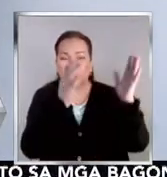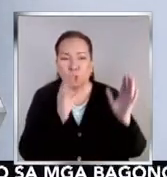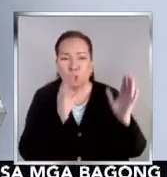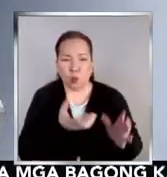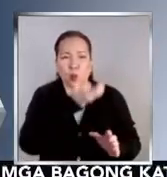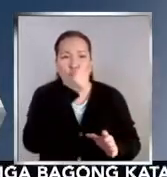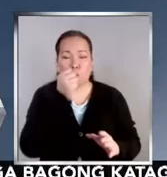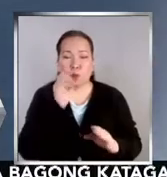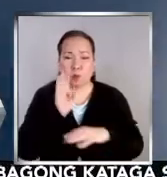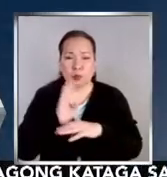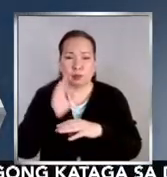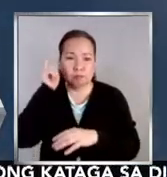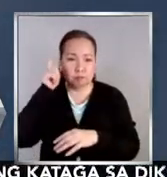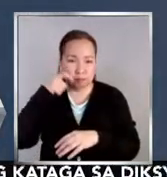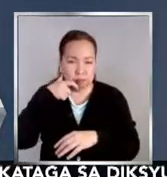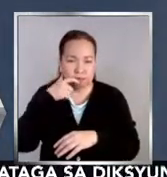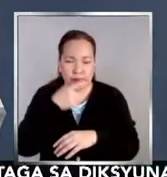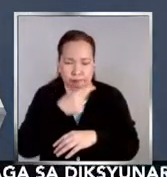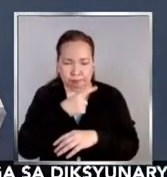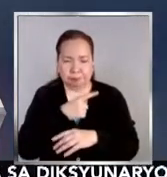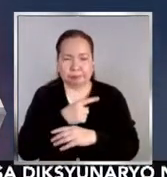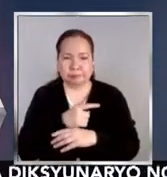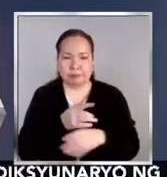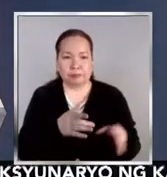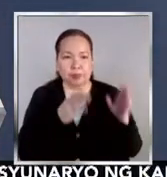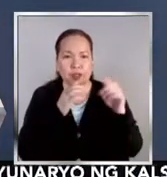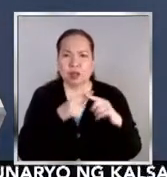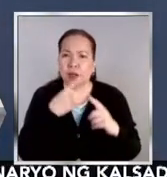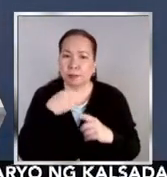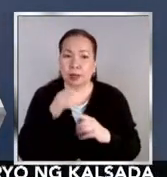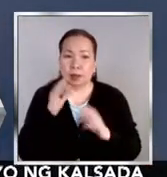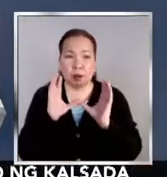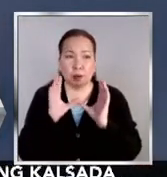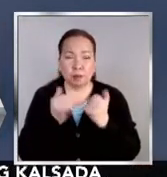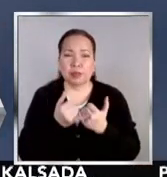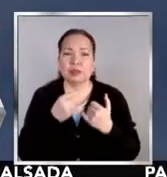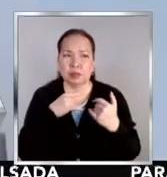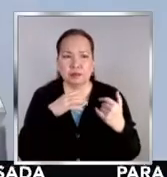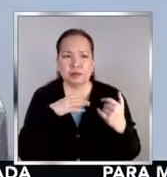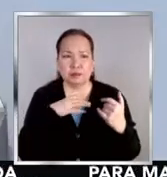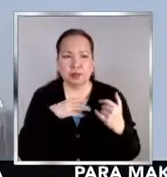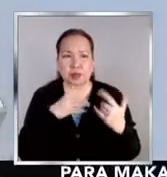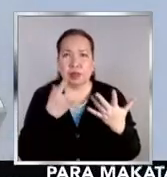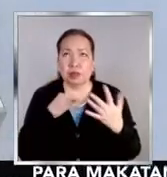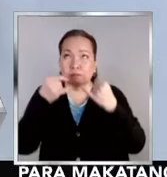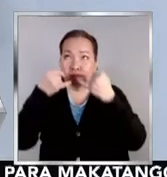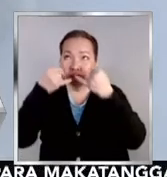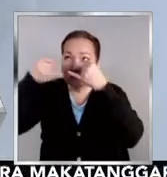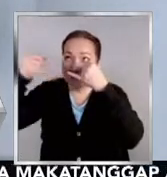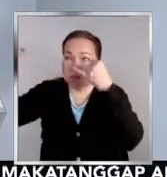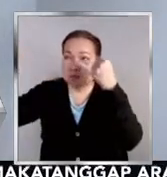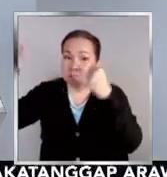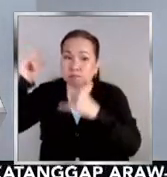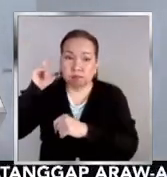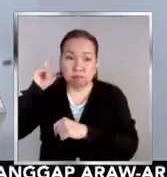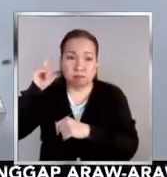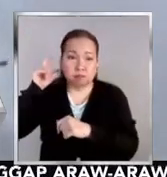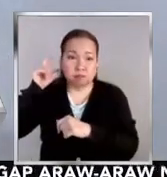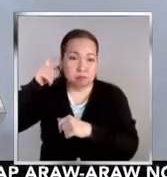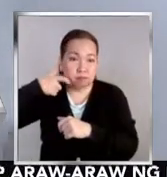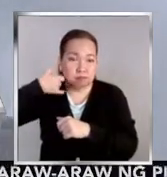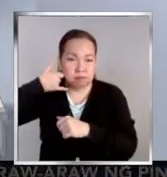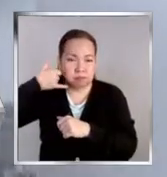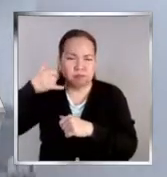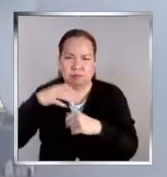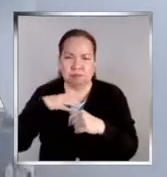nasunog na gusali. Ayon sa kumpanya, hindi raw apektado ng sunog ang kanilang linya ng komunikasyon. Wala pang napaulat na